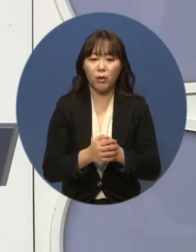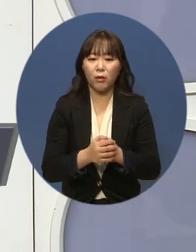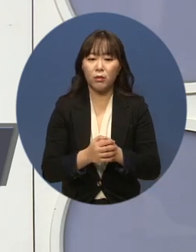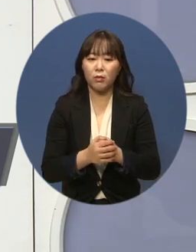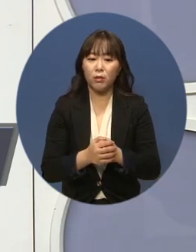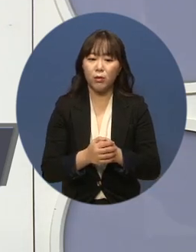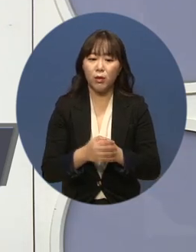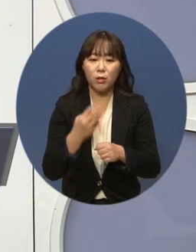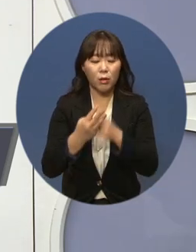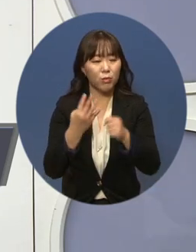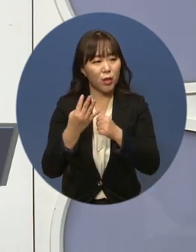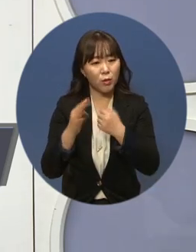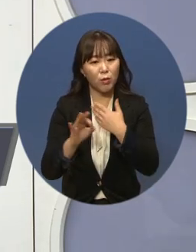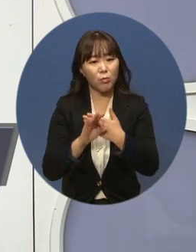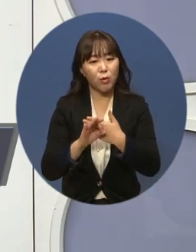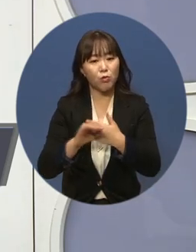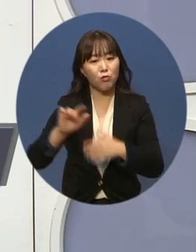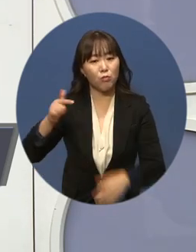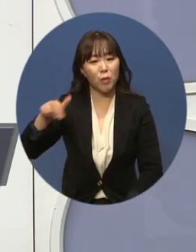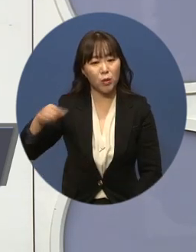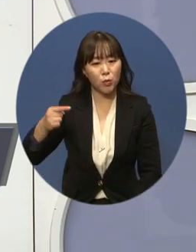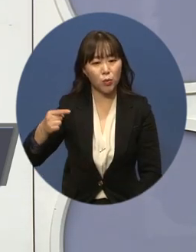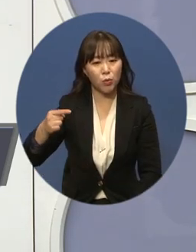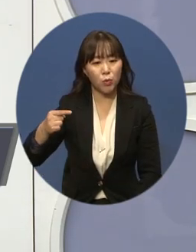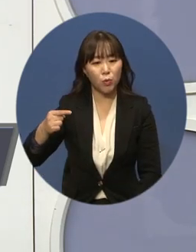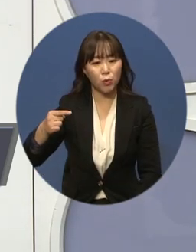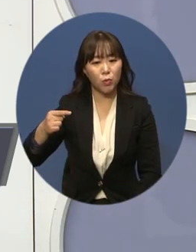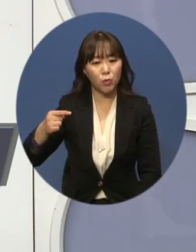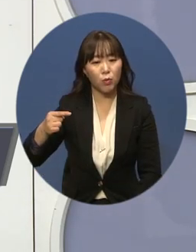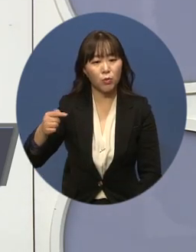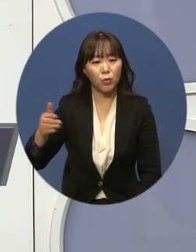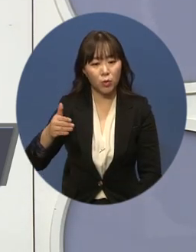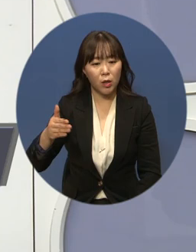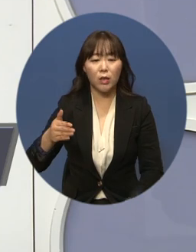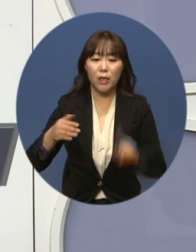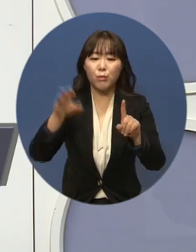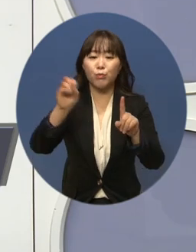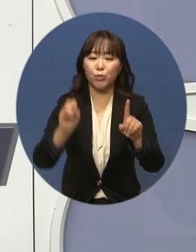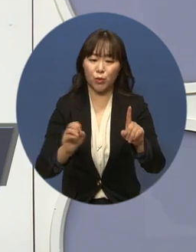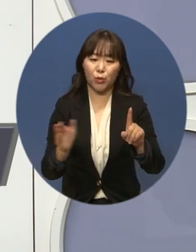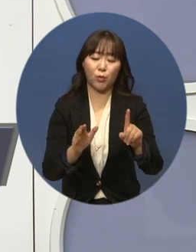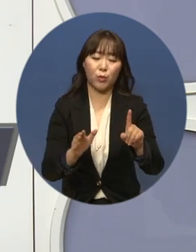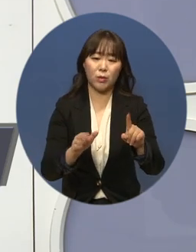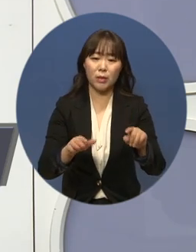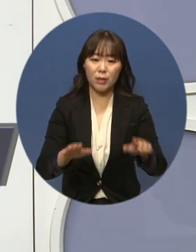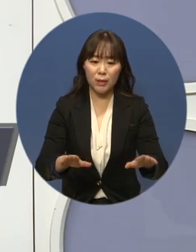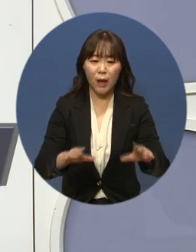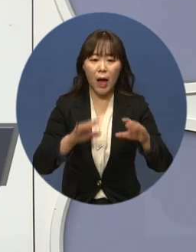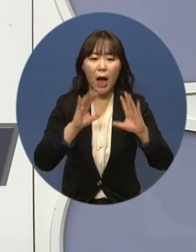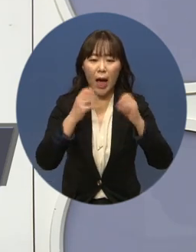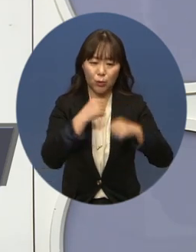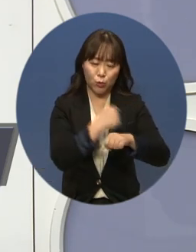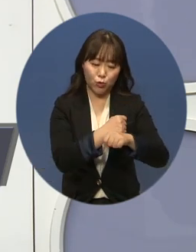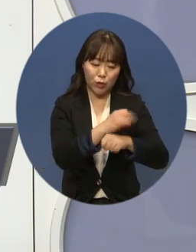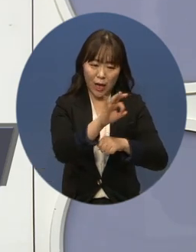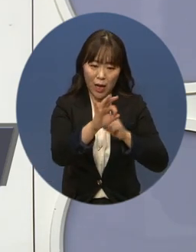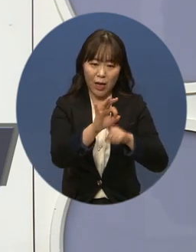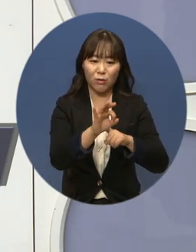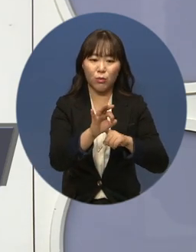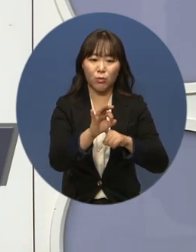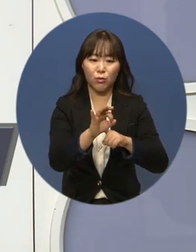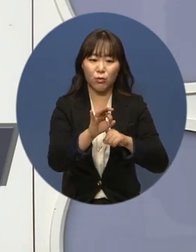될 텐데 네. 600조의 1%입니다. 그래서 이게 실질적으로 지금 아동수당이라든지